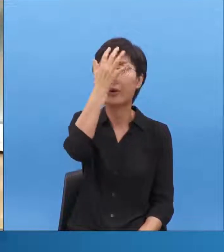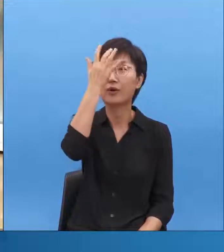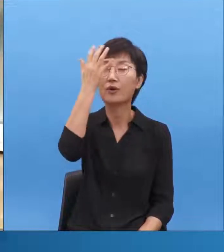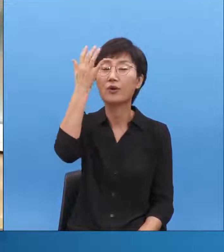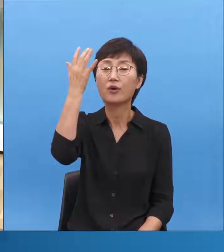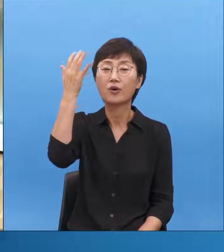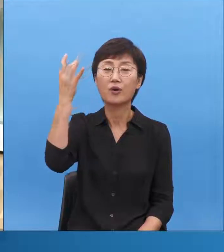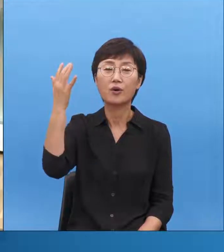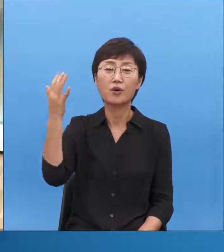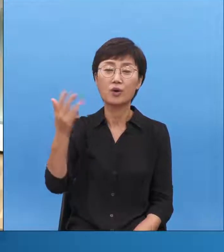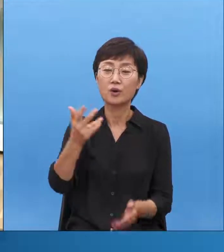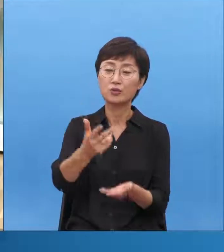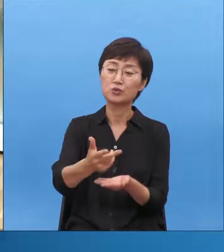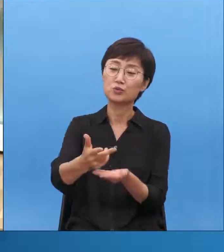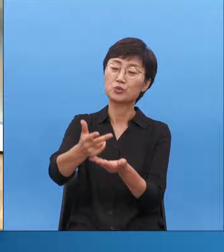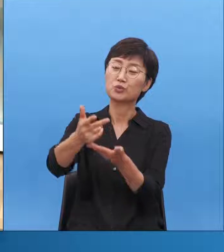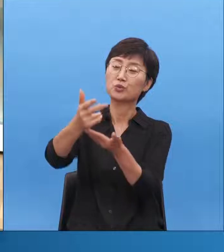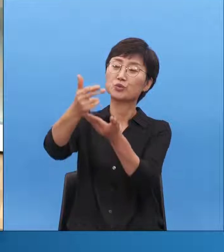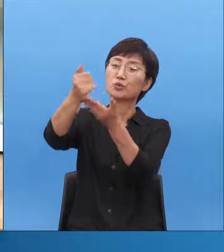아름다워라